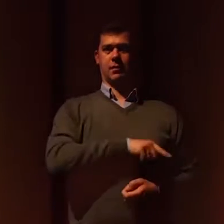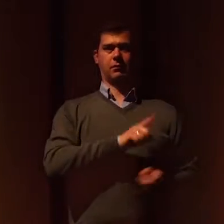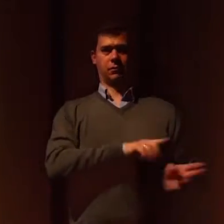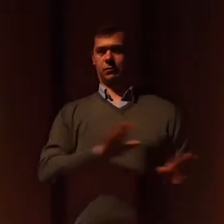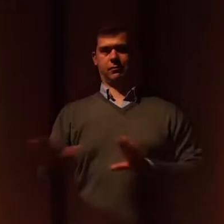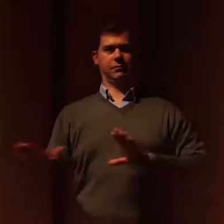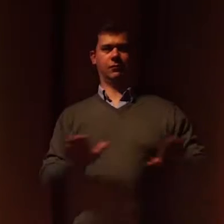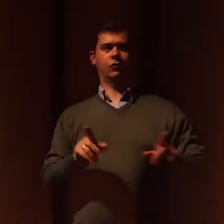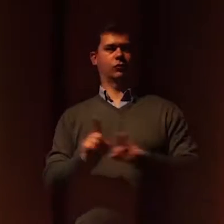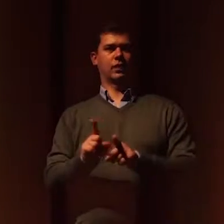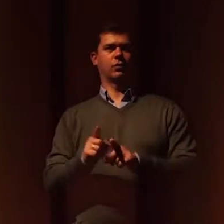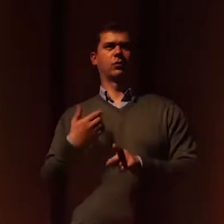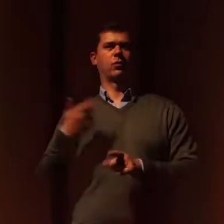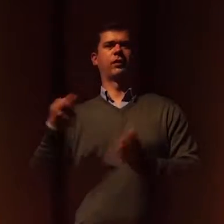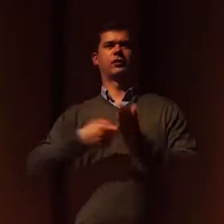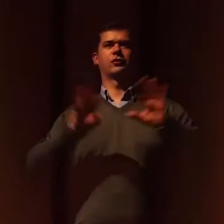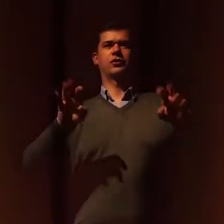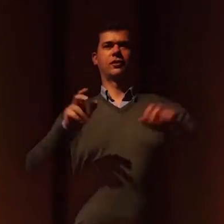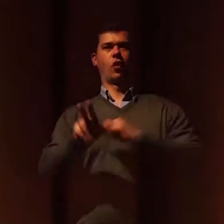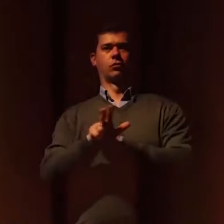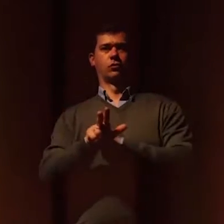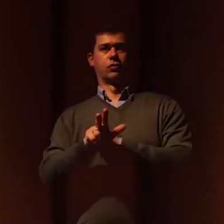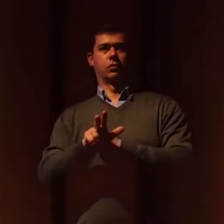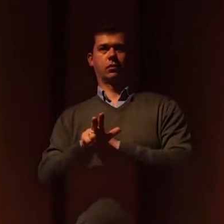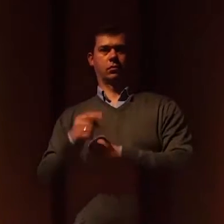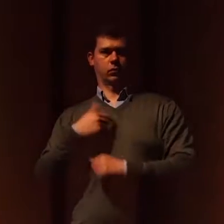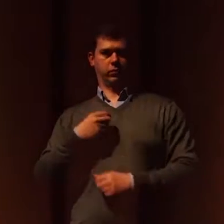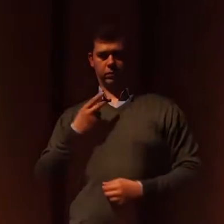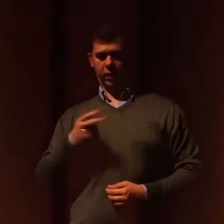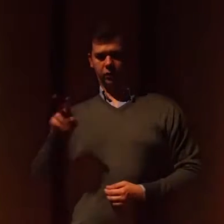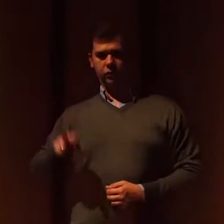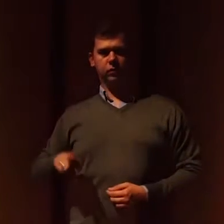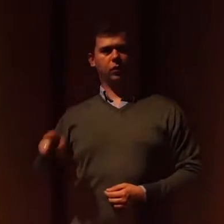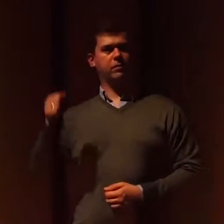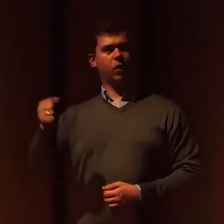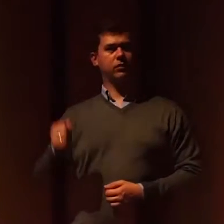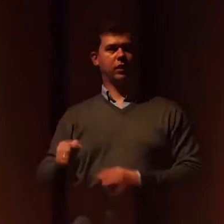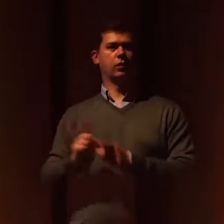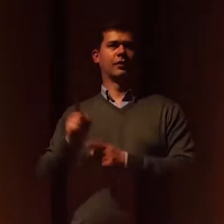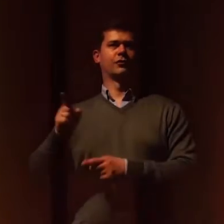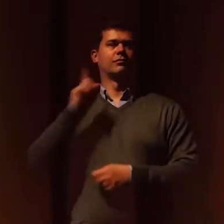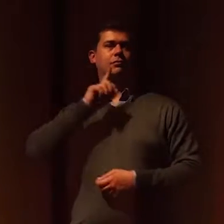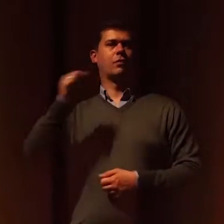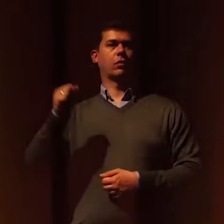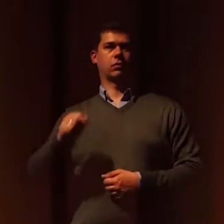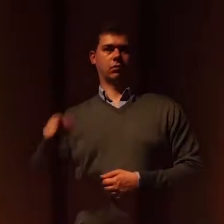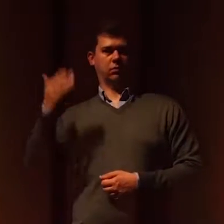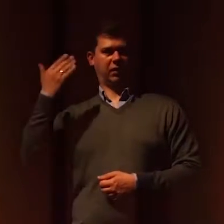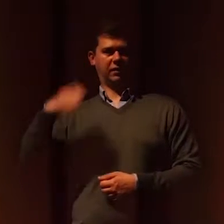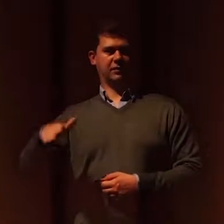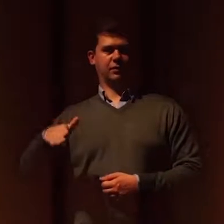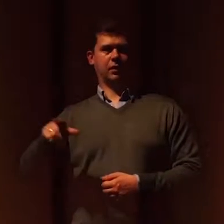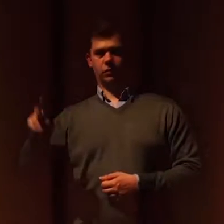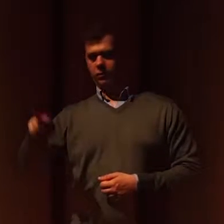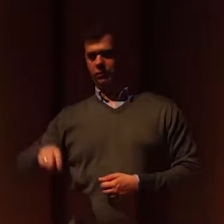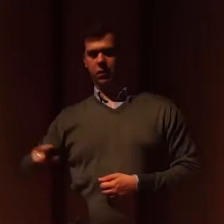ratyfikowal na początku lat 80 o czym ku mojemu zdumieniu bardzo wielu posłanek i posłów nie wiedziało i byli bardzo